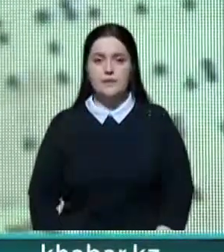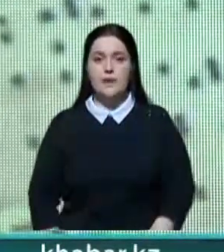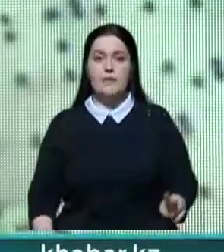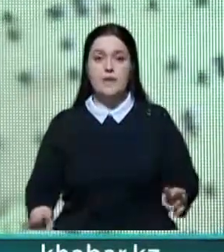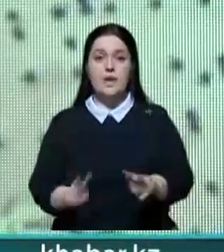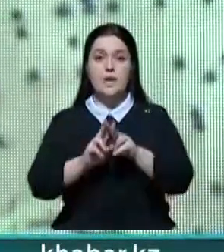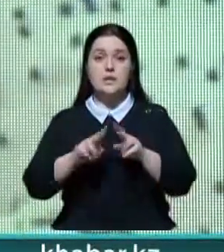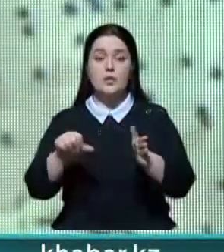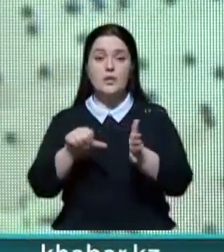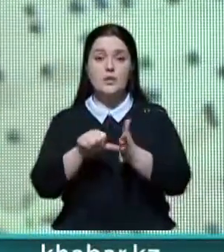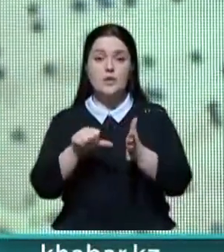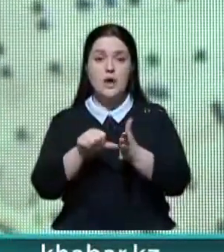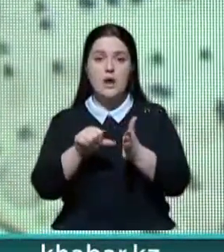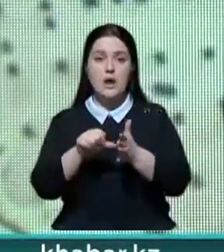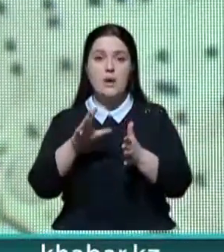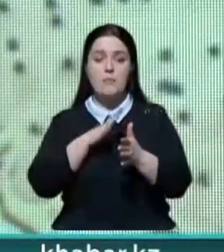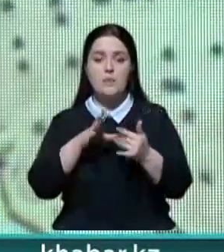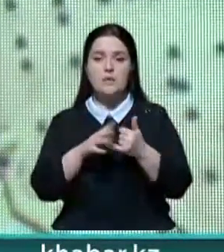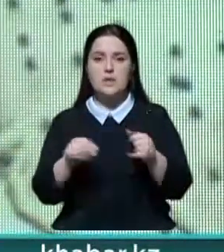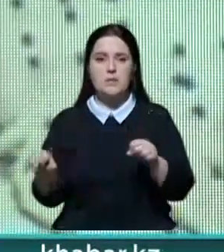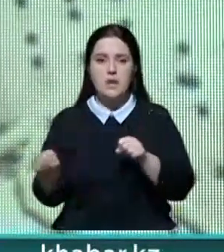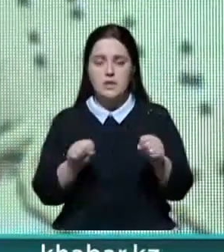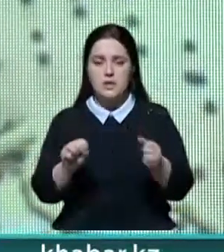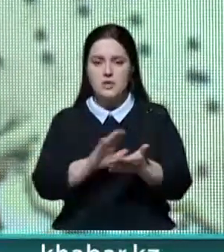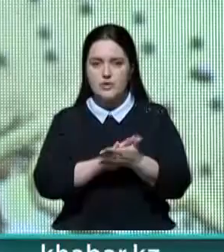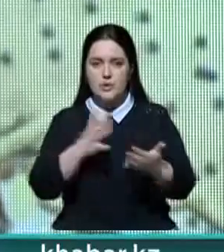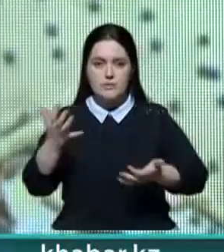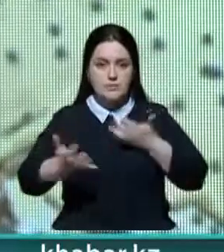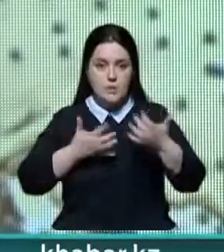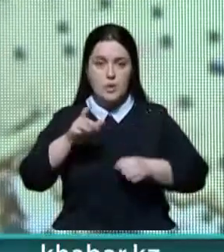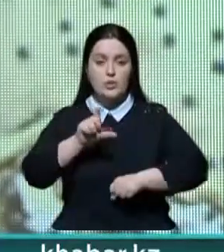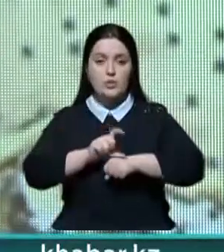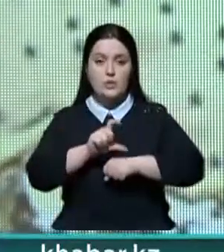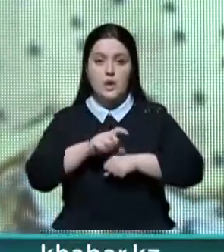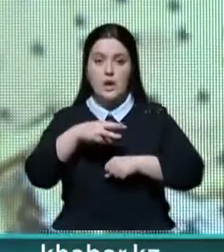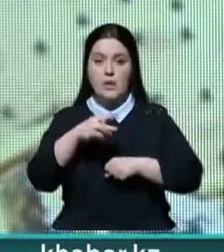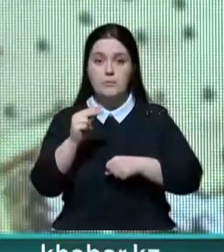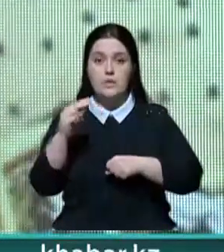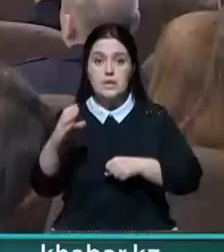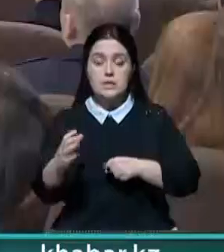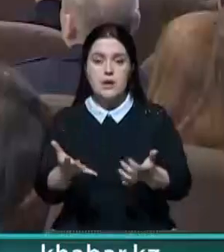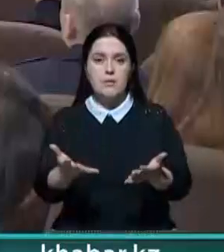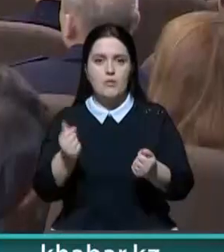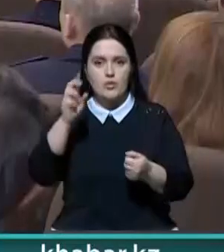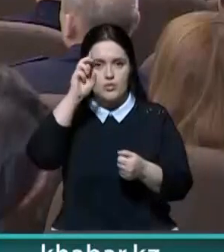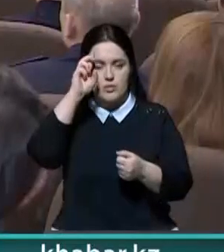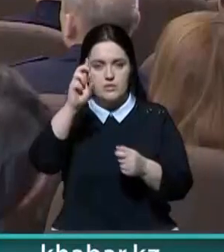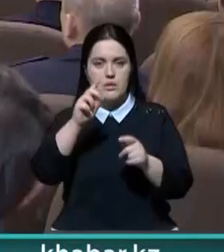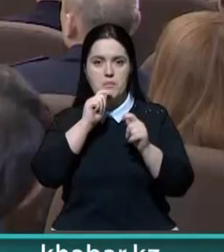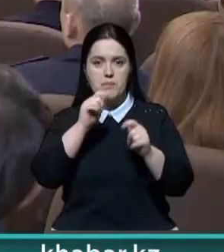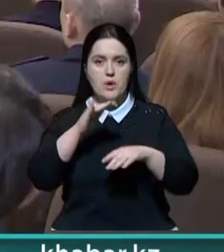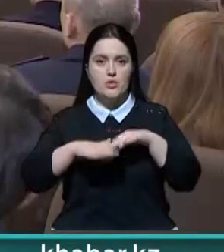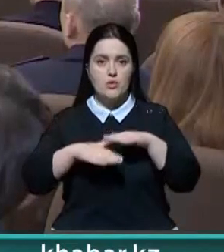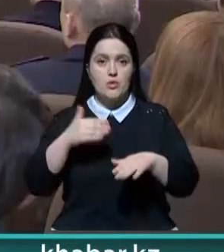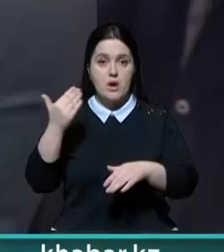Тем временем в столице наградили участников ликвидации последствий землетрясения в Турции. Сотрудники МЧС получили государственные награды из